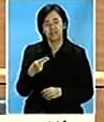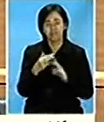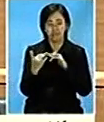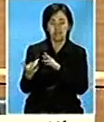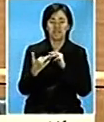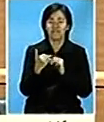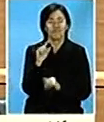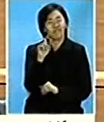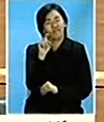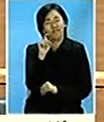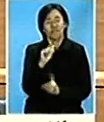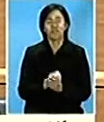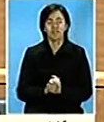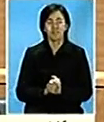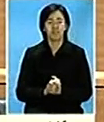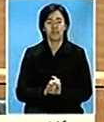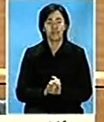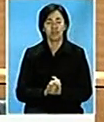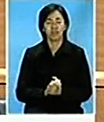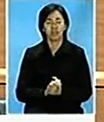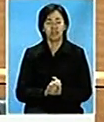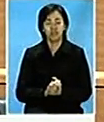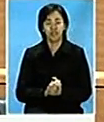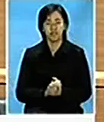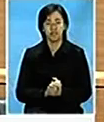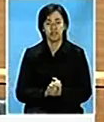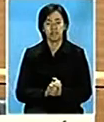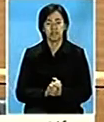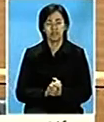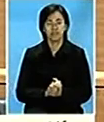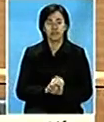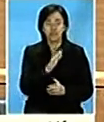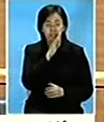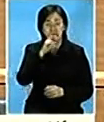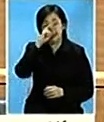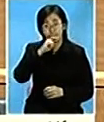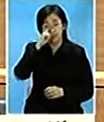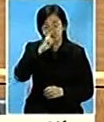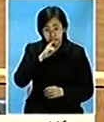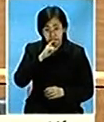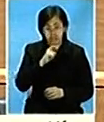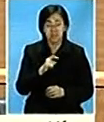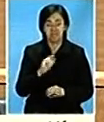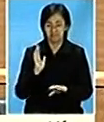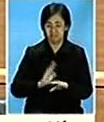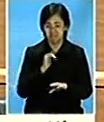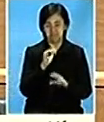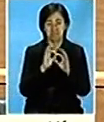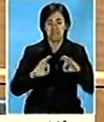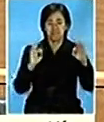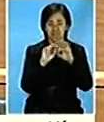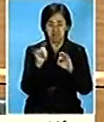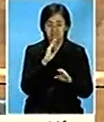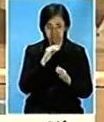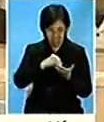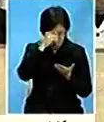สื่อสารได้เราต้องเข้าใจว่าหากว่าเราจะเก่งอะไรก็ตามทีเนี่ยแต่หากว่าการสื่อสารภาษาอังกฤษ